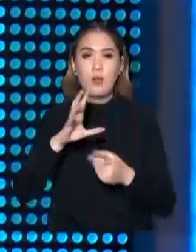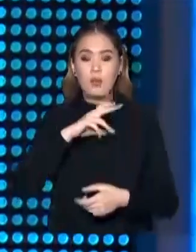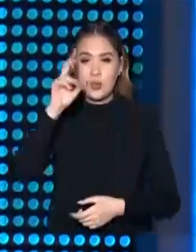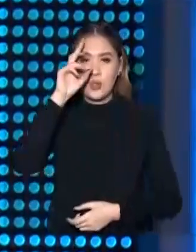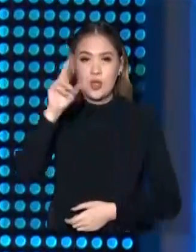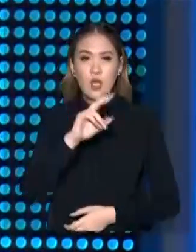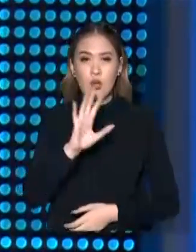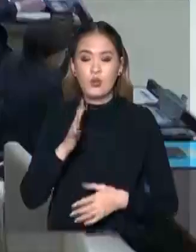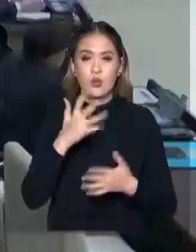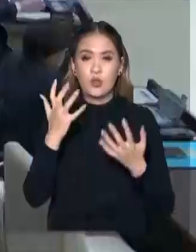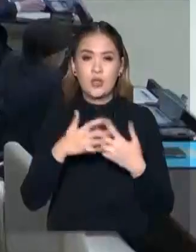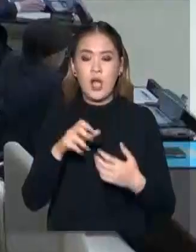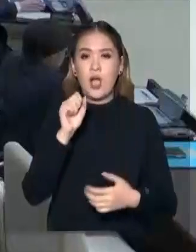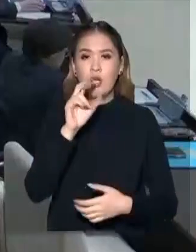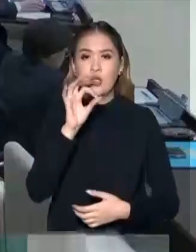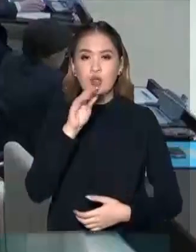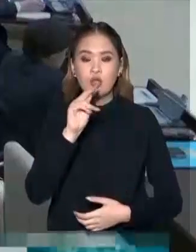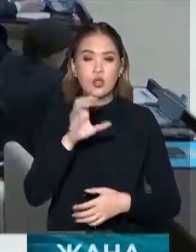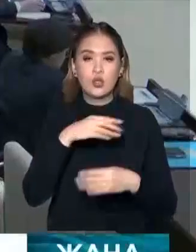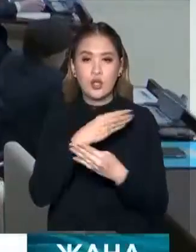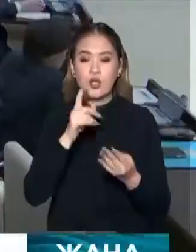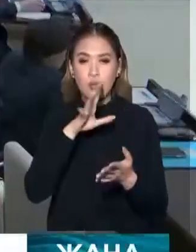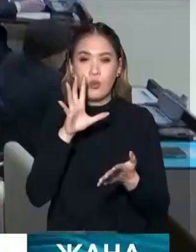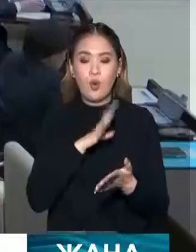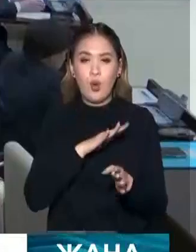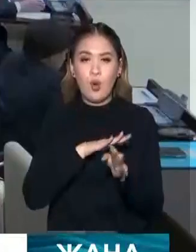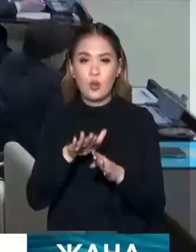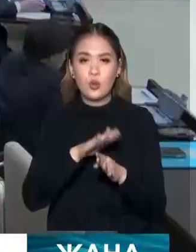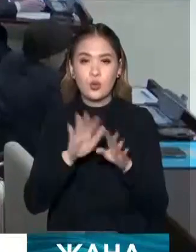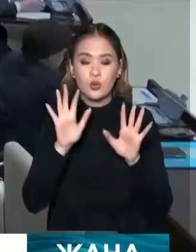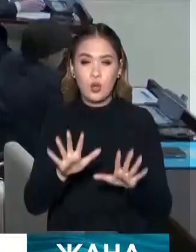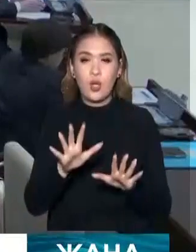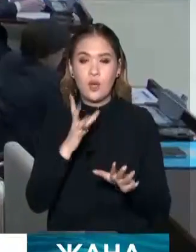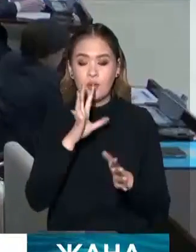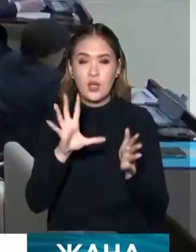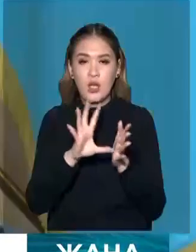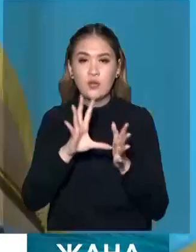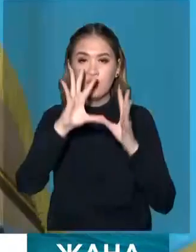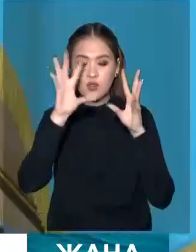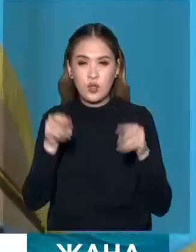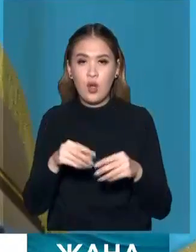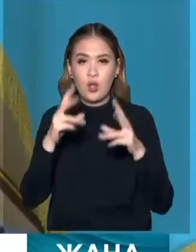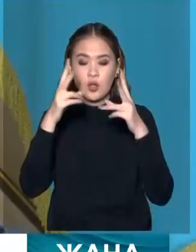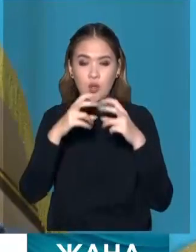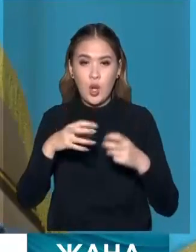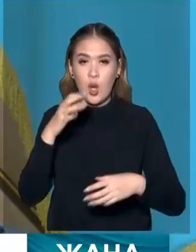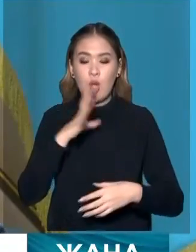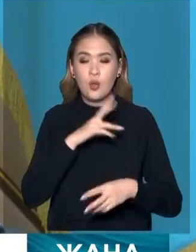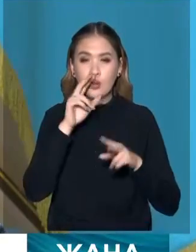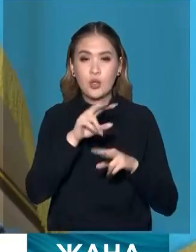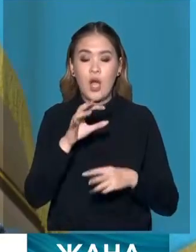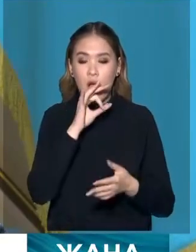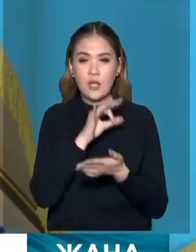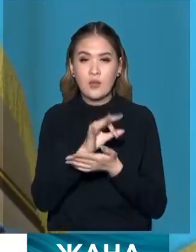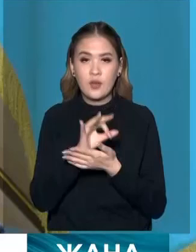органдарға есеп бермейді. Лауазымдық міндеттерін орындауға байланысты өзіне белгілі болған мән-жайлар туралы куәгер ретінде одан